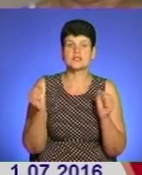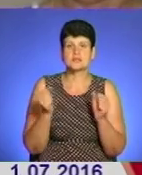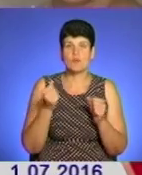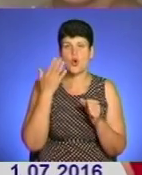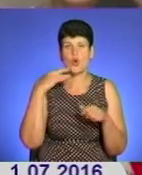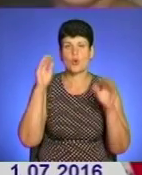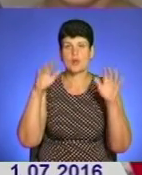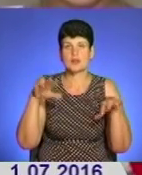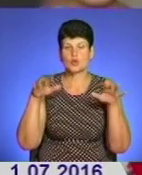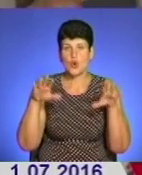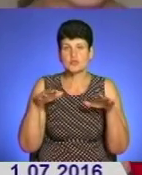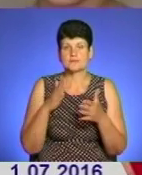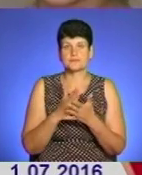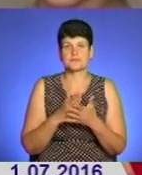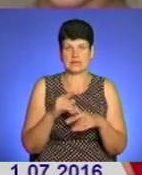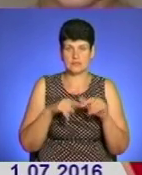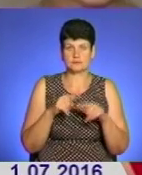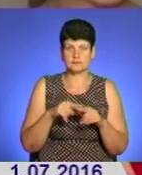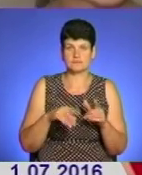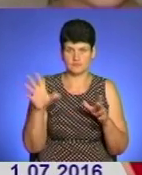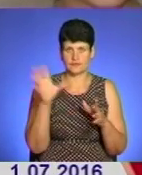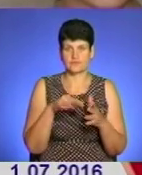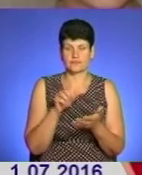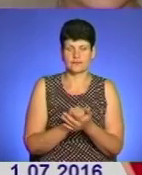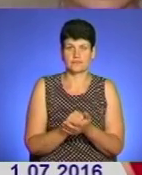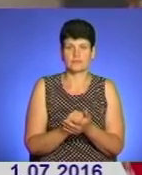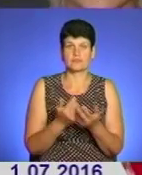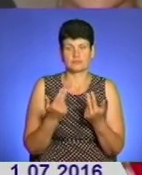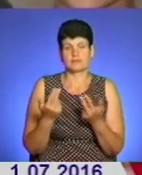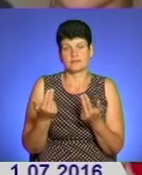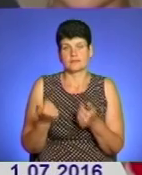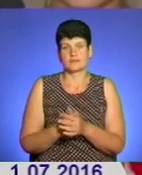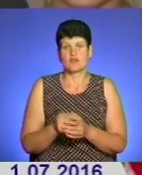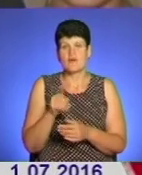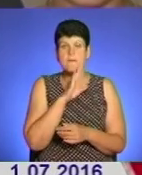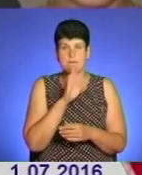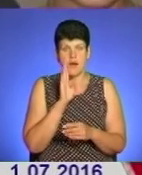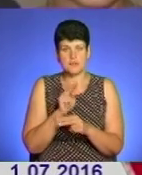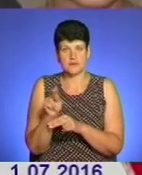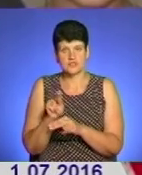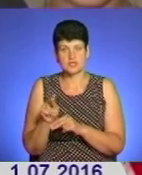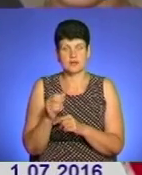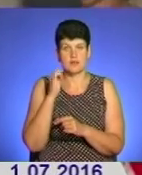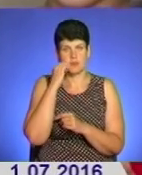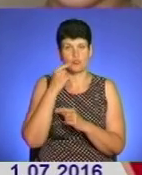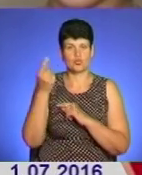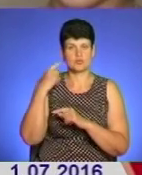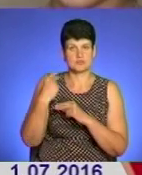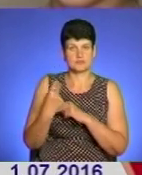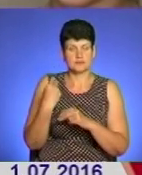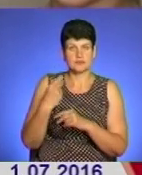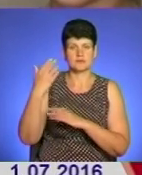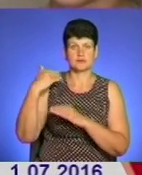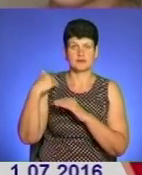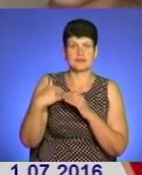падає. Ну, таке родинне заняття? Ну, напевно, що так. Вам мама передала, мамі, мабуть, бабуся, ви своїм? Ну, я прийшла